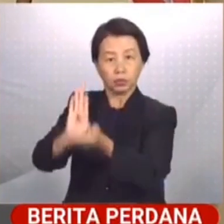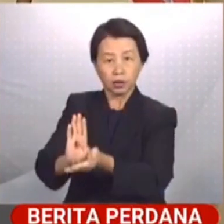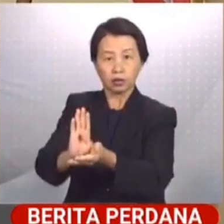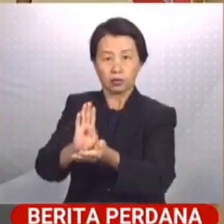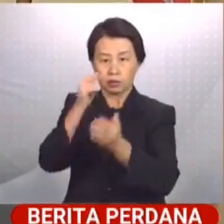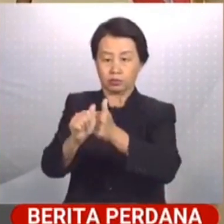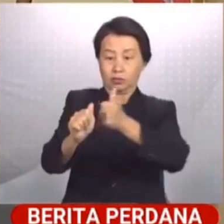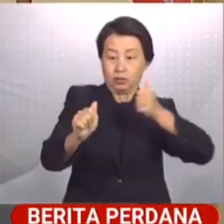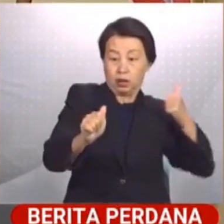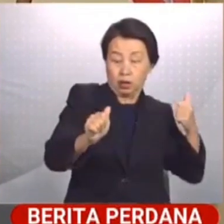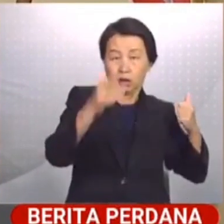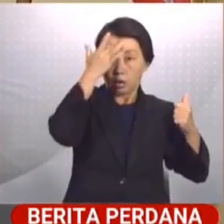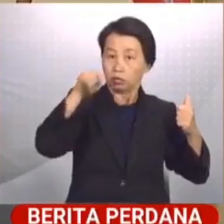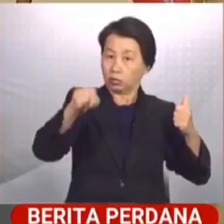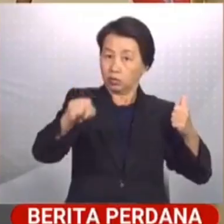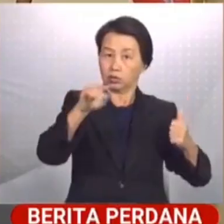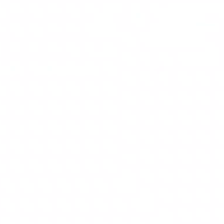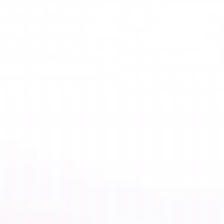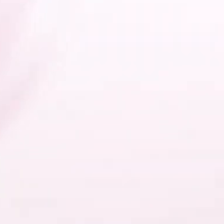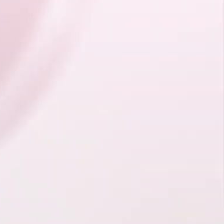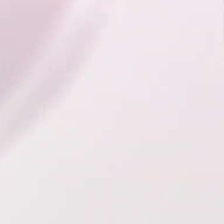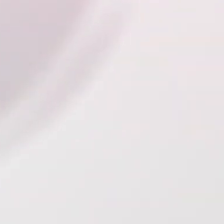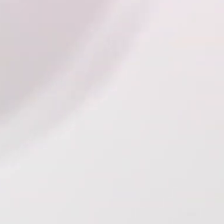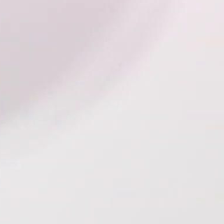membendung wabah ini insyaallah